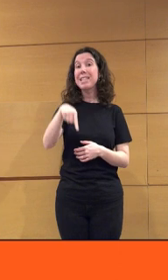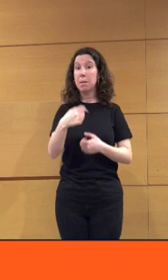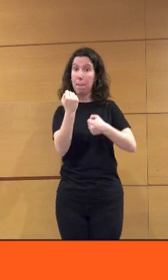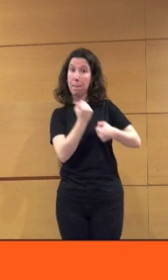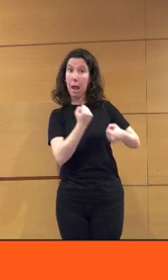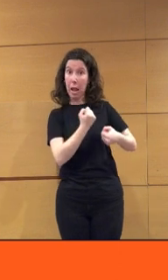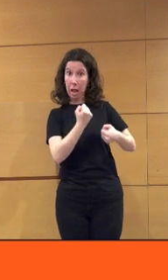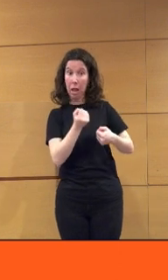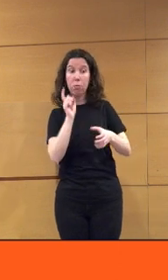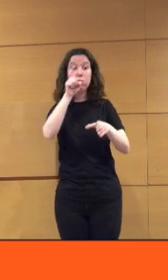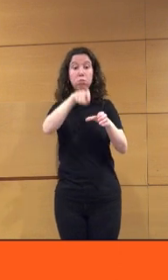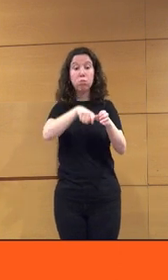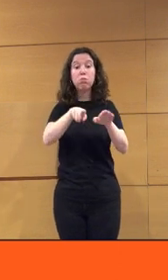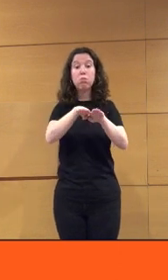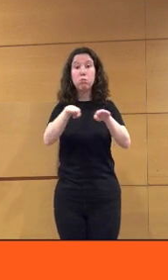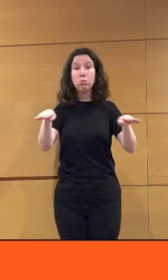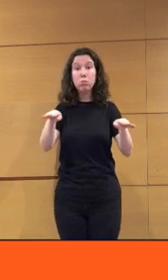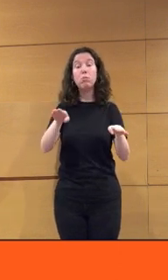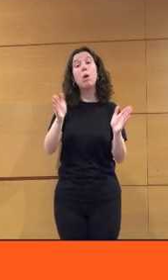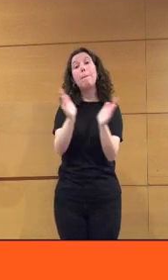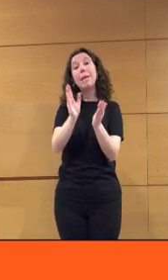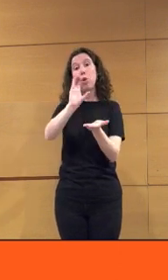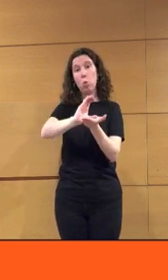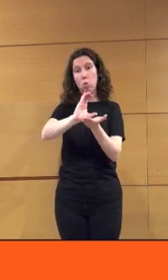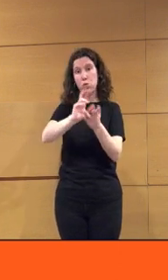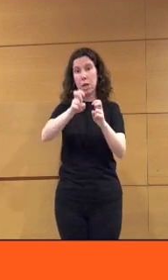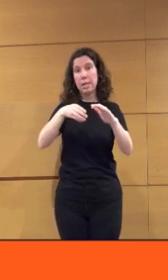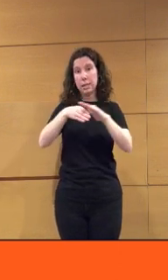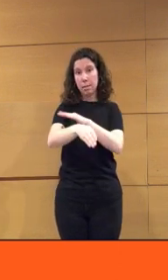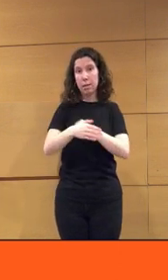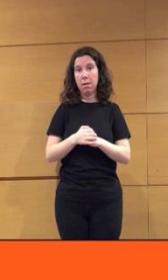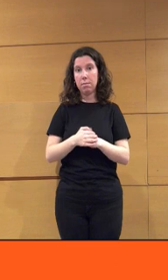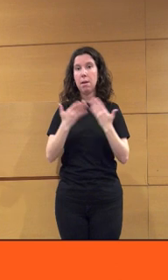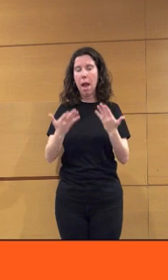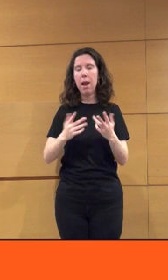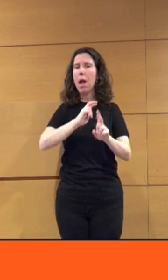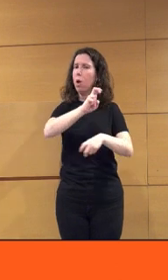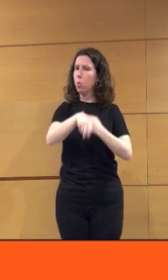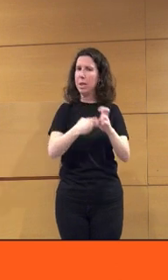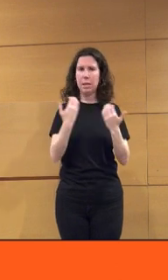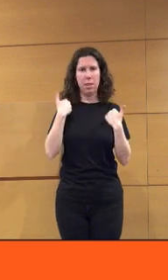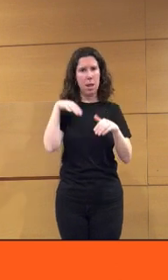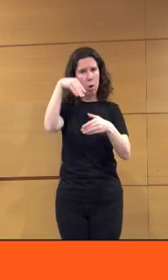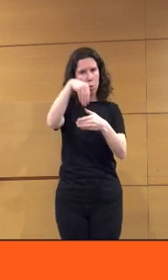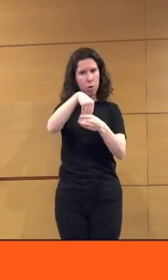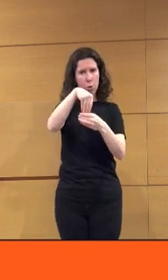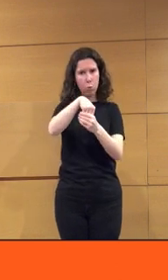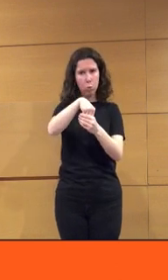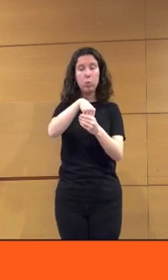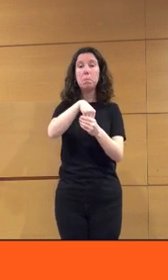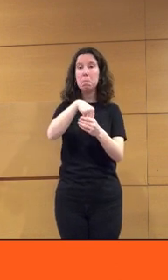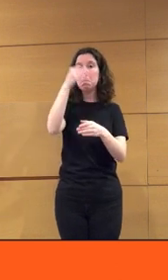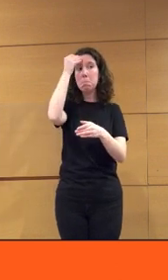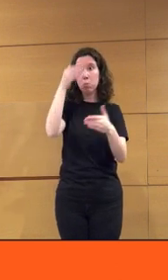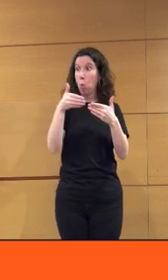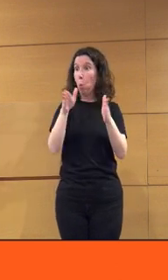van formar en aquest microcurs d'accessibilitat. Ara hem revisat i hem actualitzat els continguts i crec que està